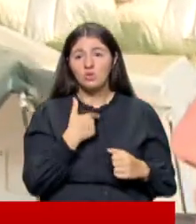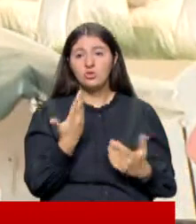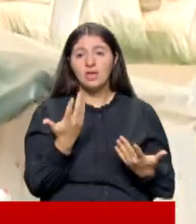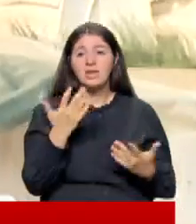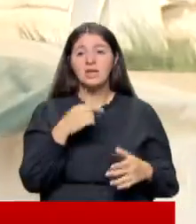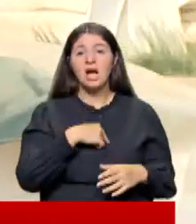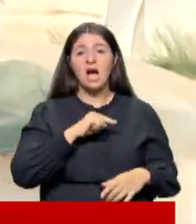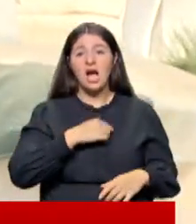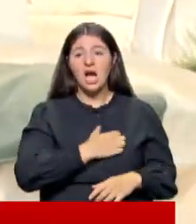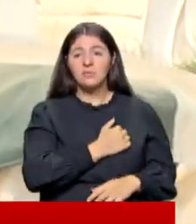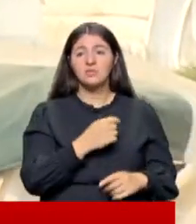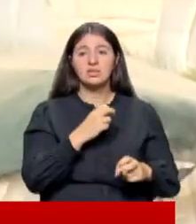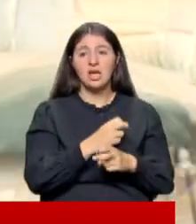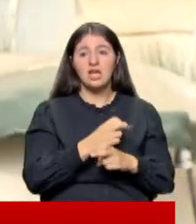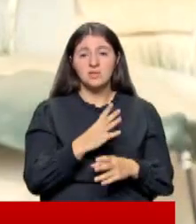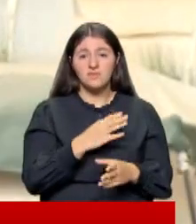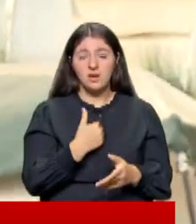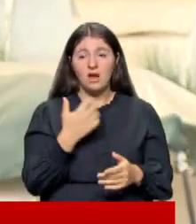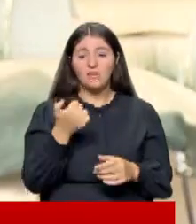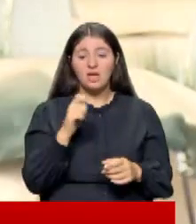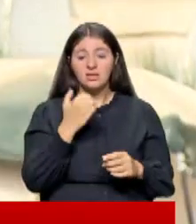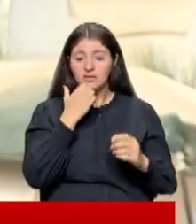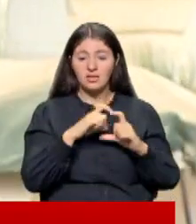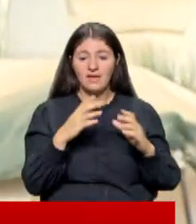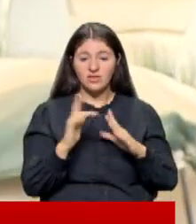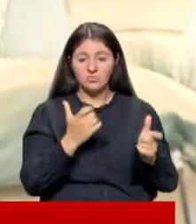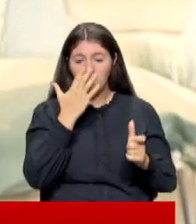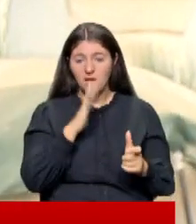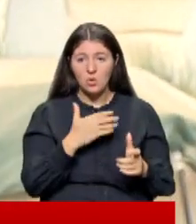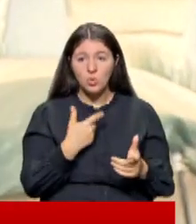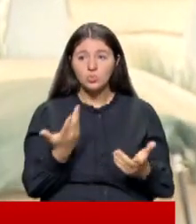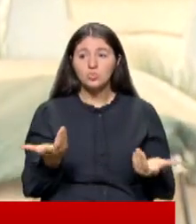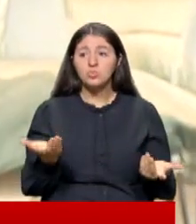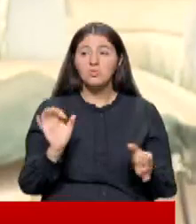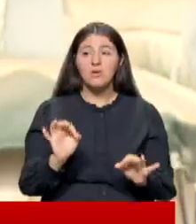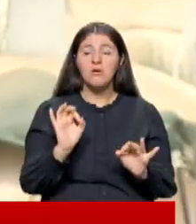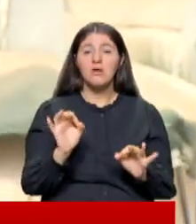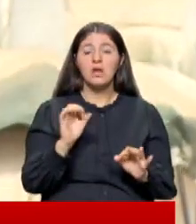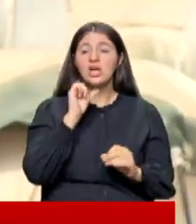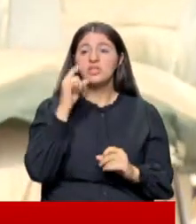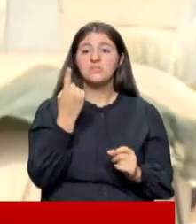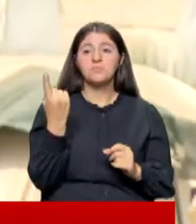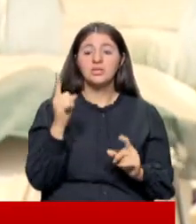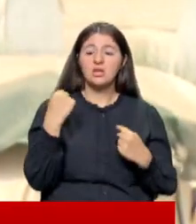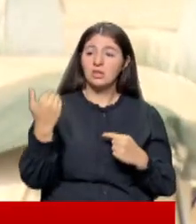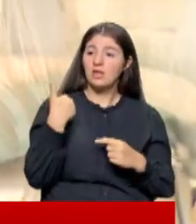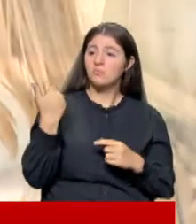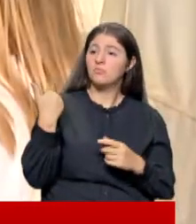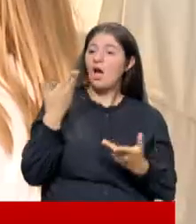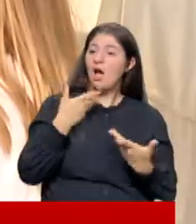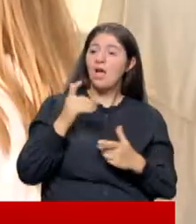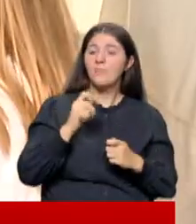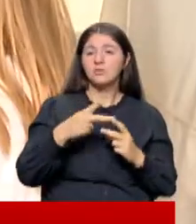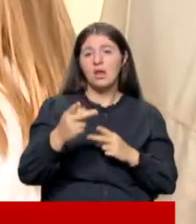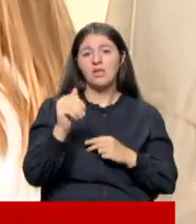Yani 6 aydır konteynerlere taşınmayı bekliyoruz Hala hiçbir yetkili gelip bizi açıklama yapmıyor